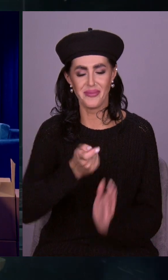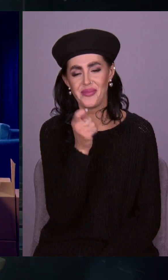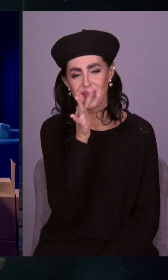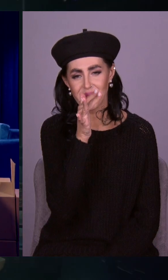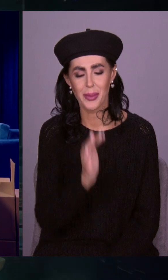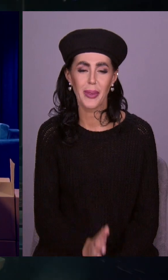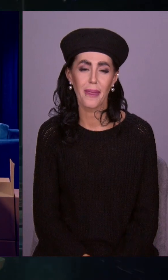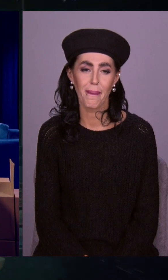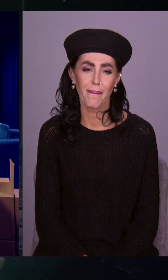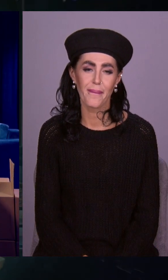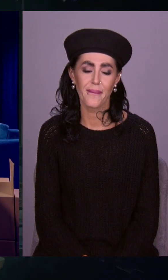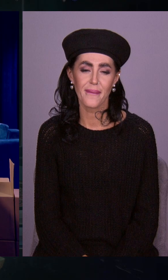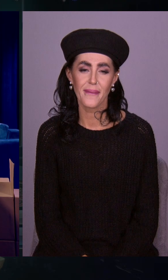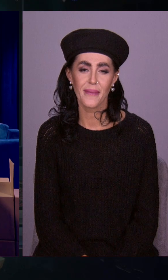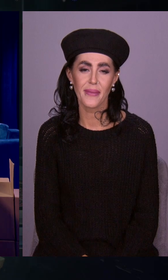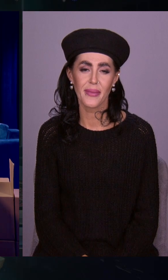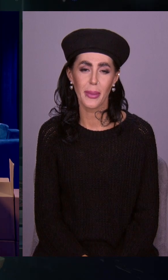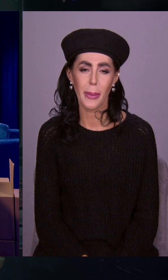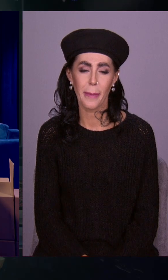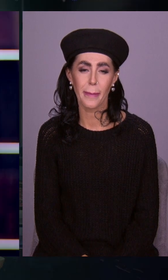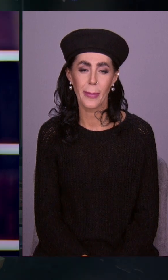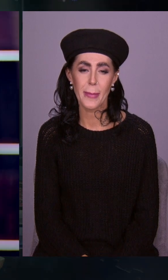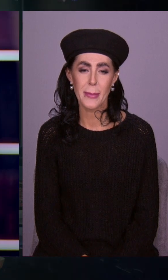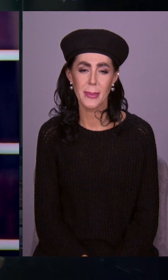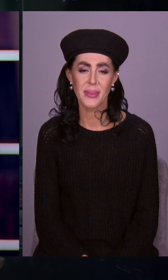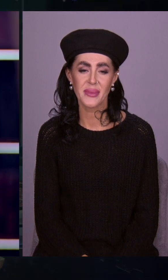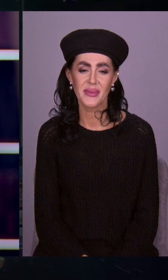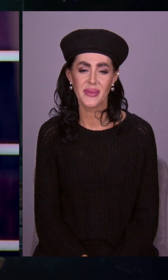давайте далі. Ну, що? Лена. Давай.